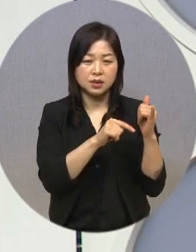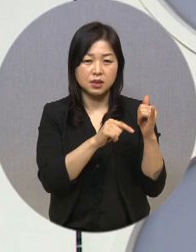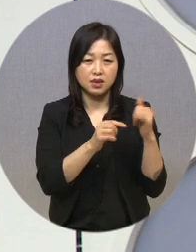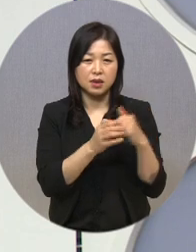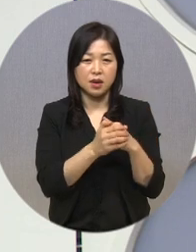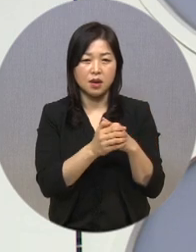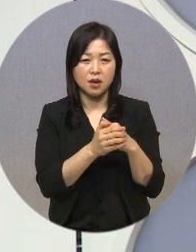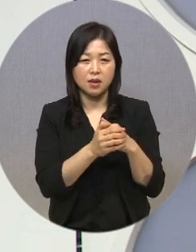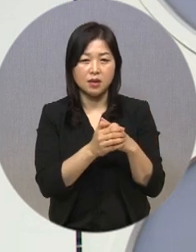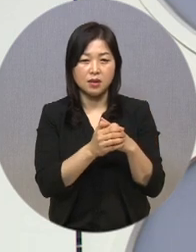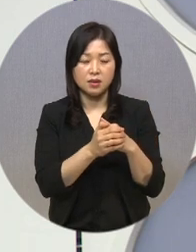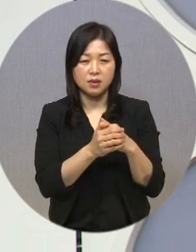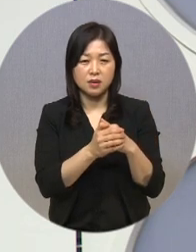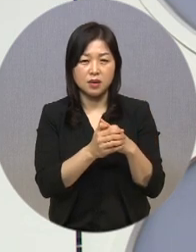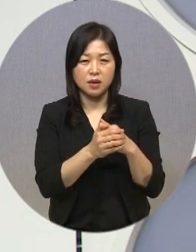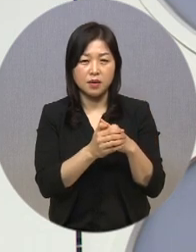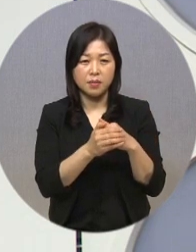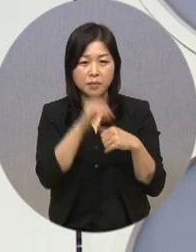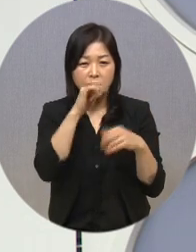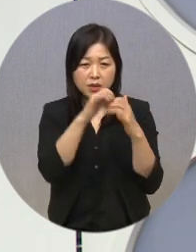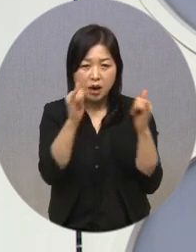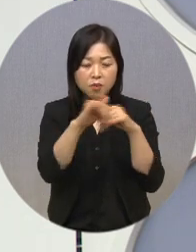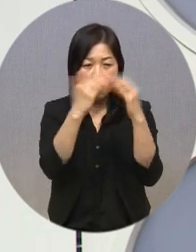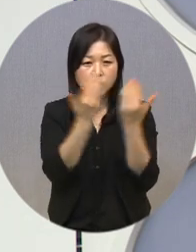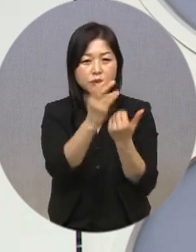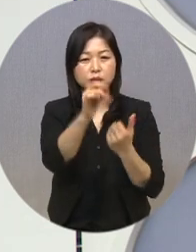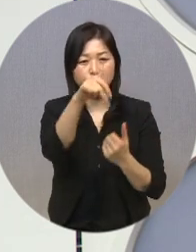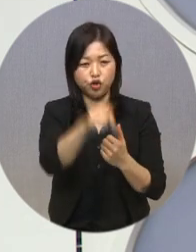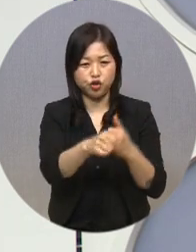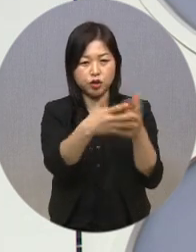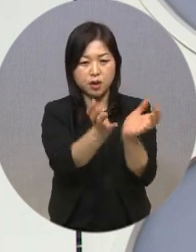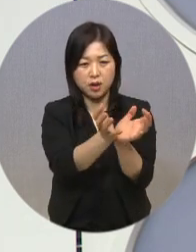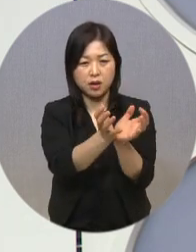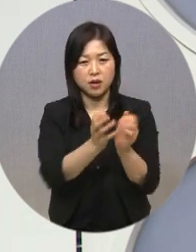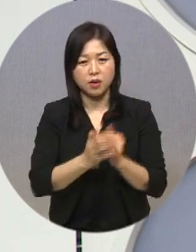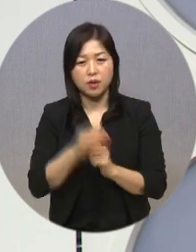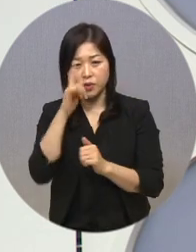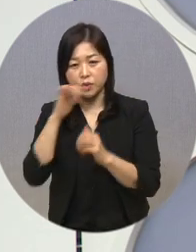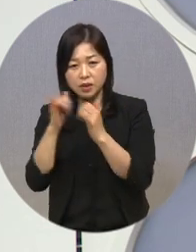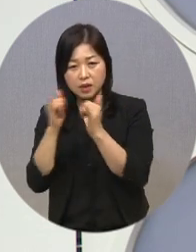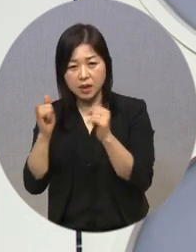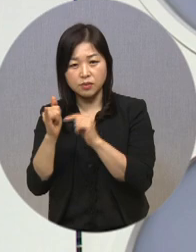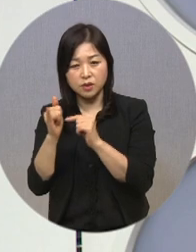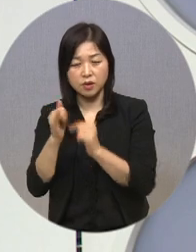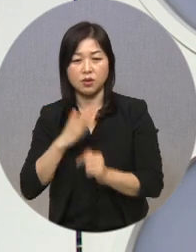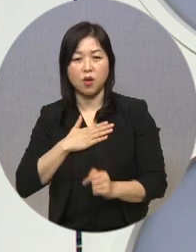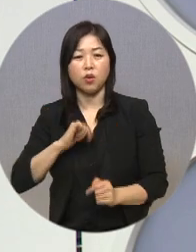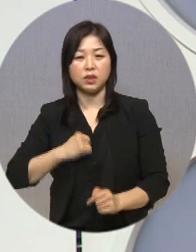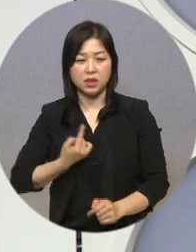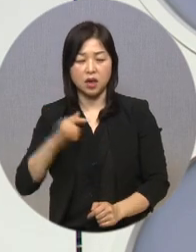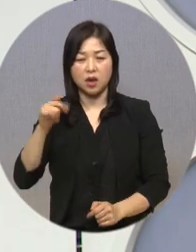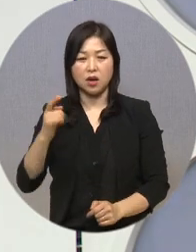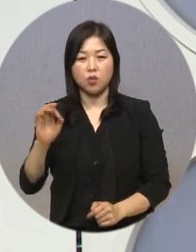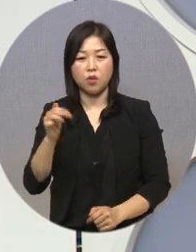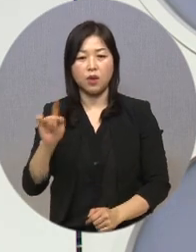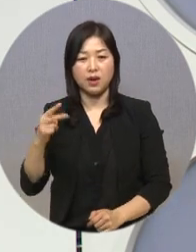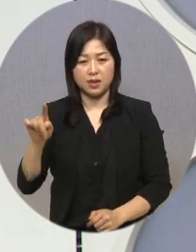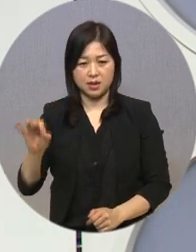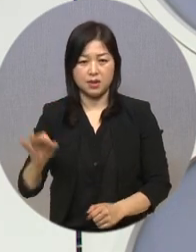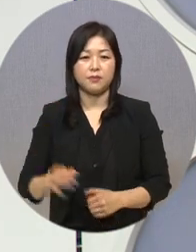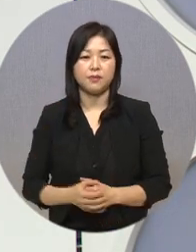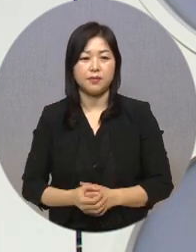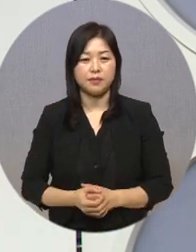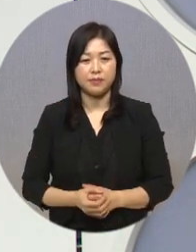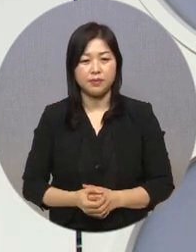천부민장입니다. 동양 사람으로 또 최초 유일한 아시안에 썼어요. 그래서 한